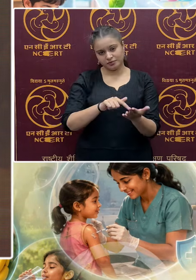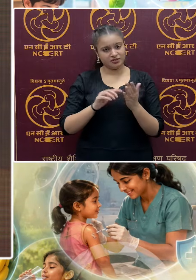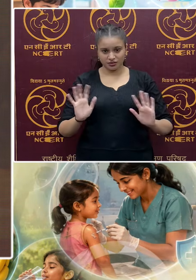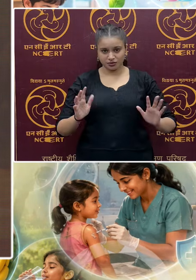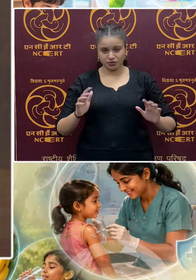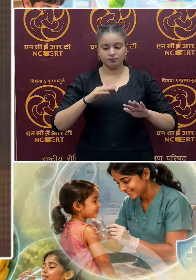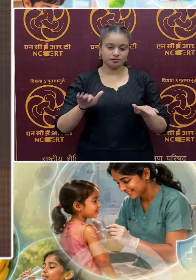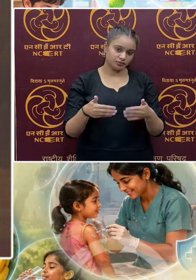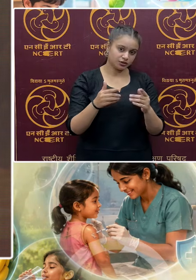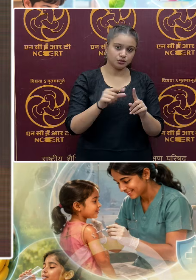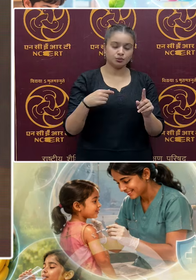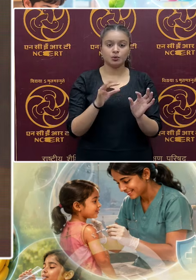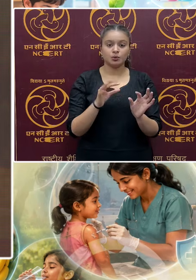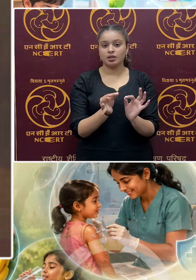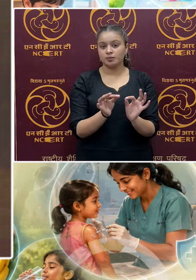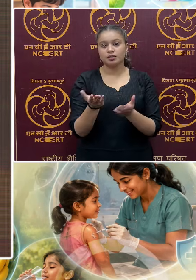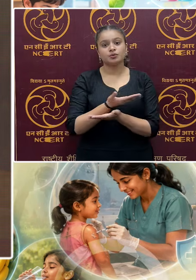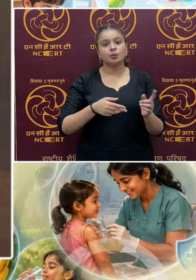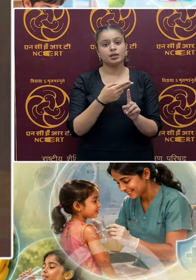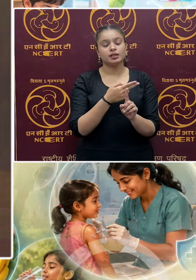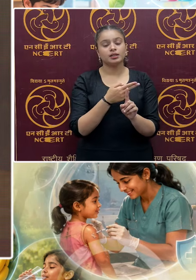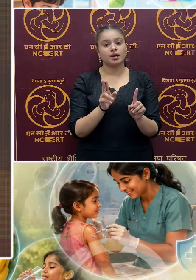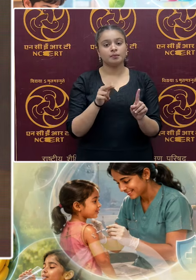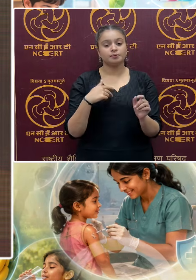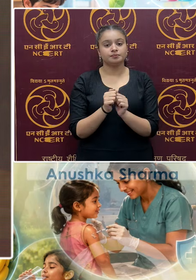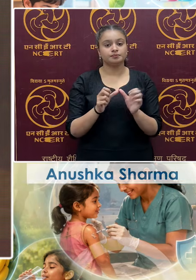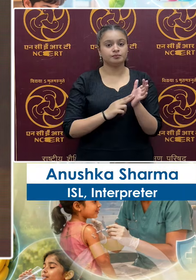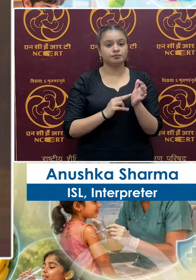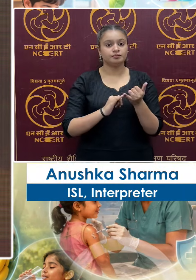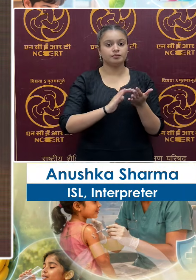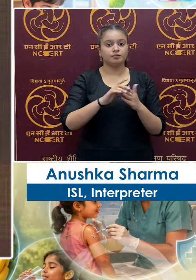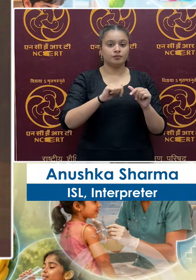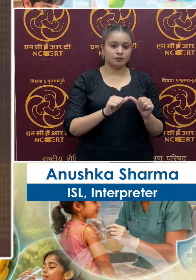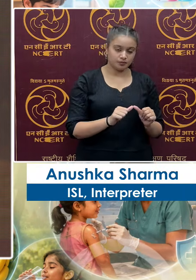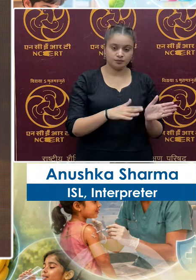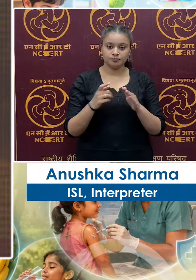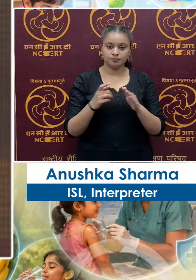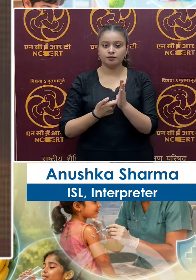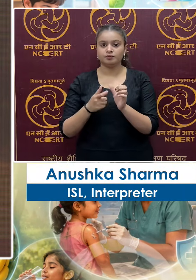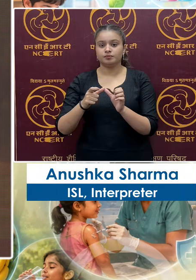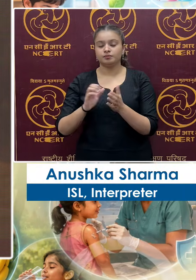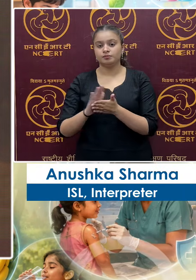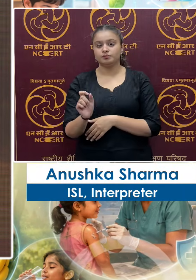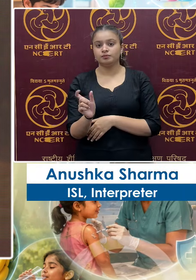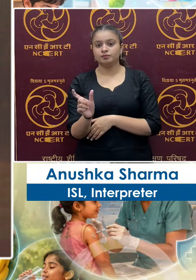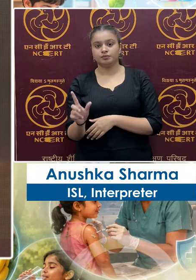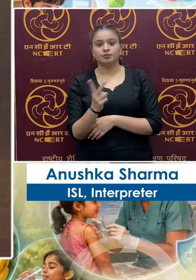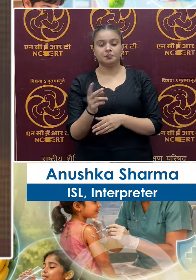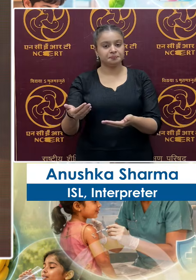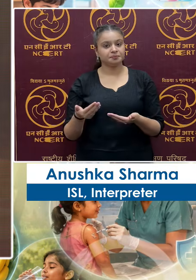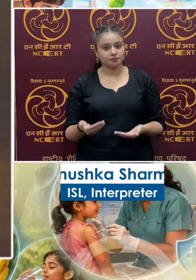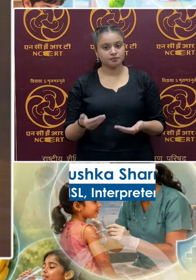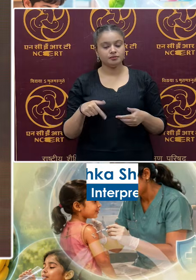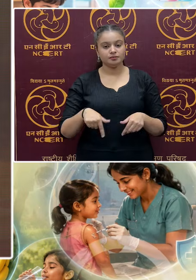please introduce the interpreters to all of you. हमारे साथ हैं अनुष्का एंड राहुल। A very warm welcome to both of them.